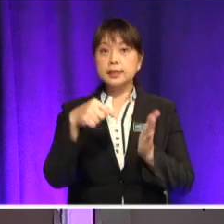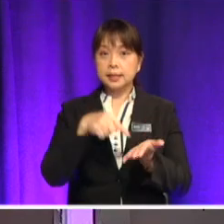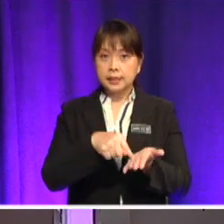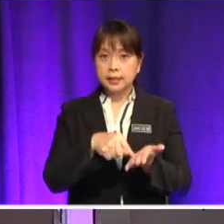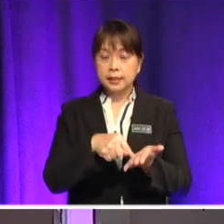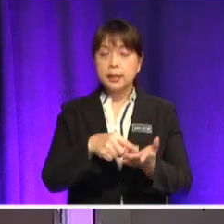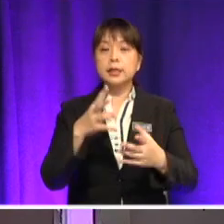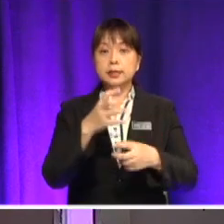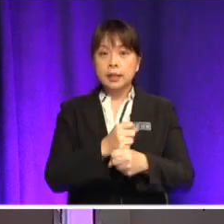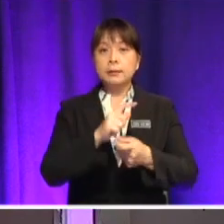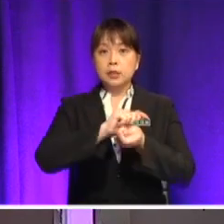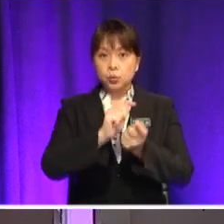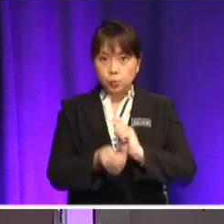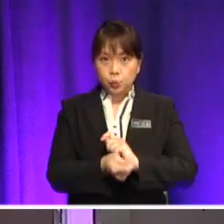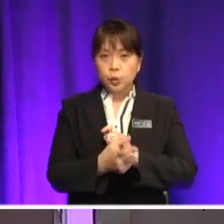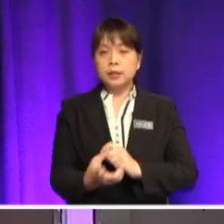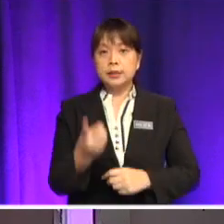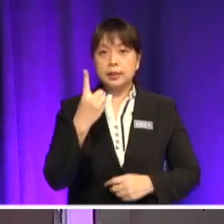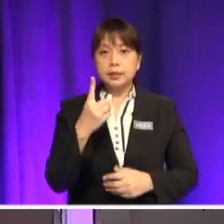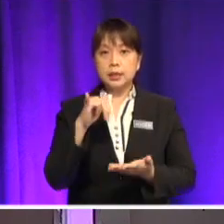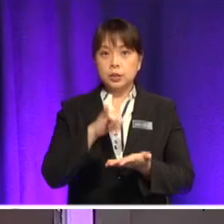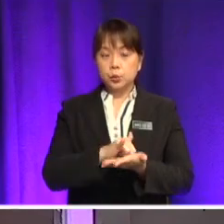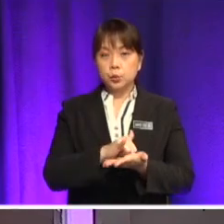honey Kalau Hanif penduduk kata Zain